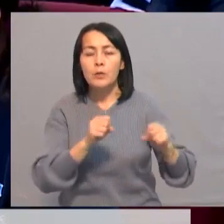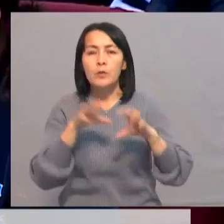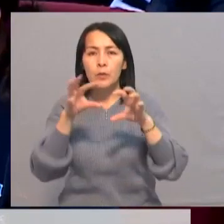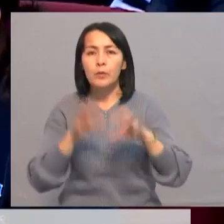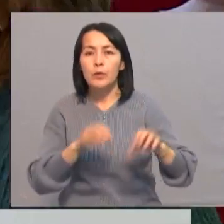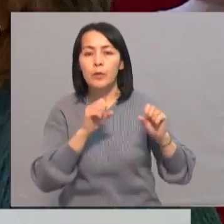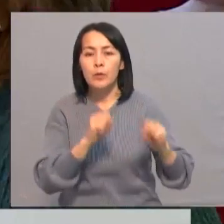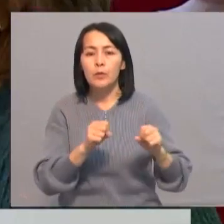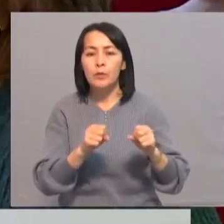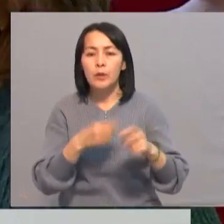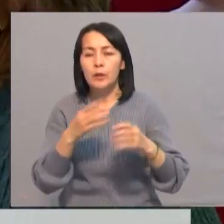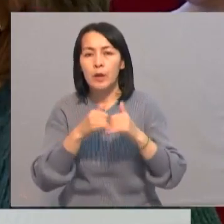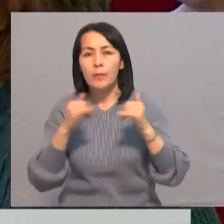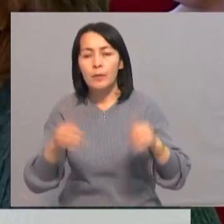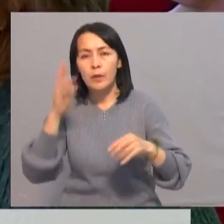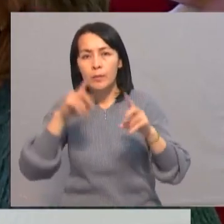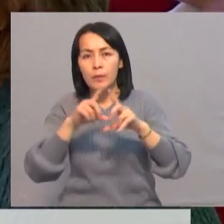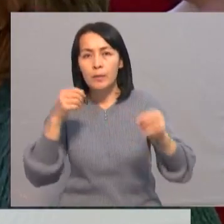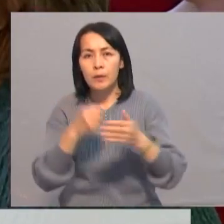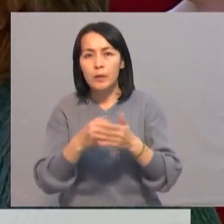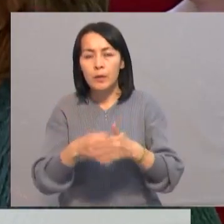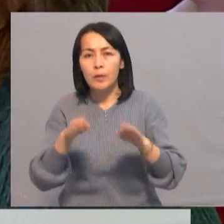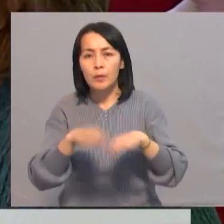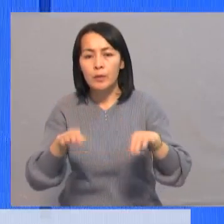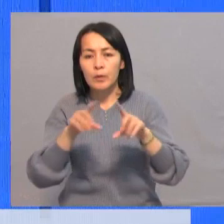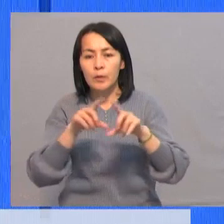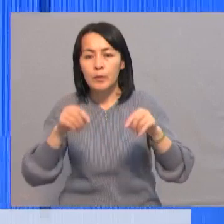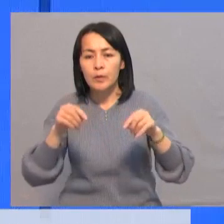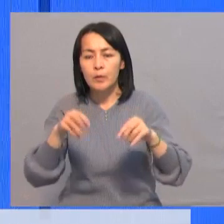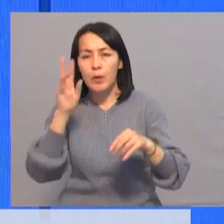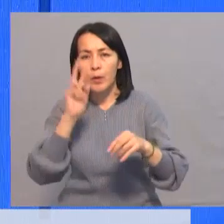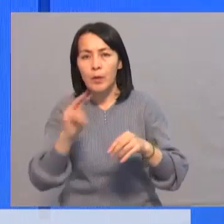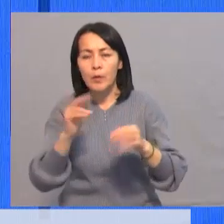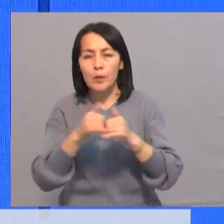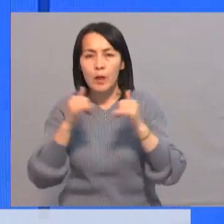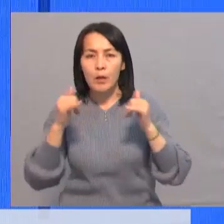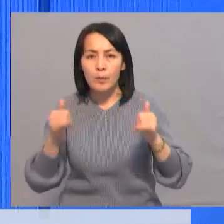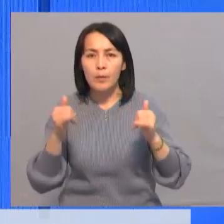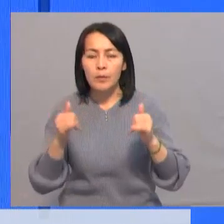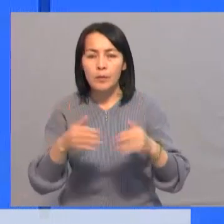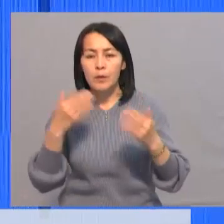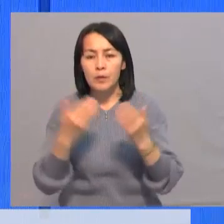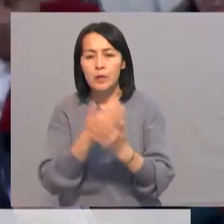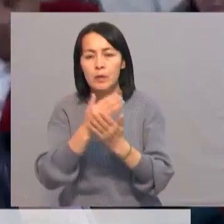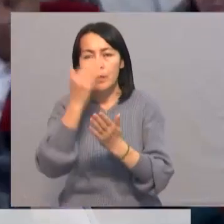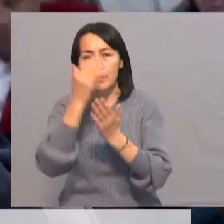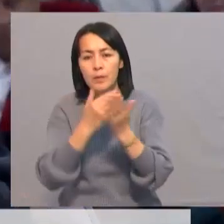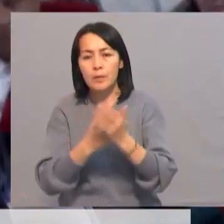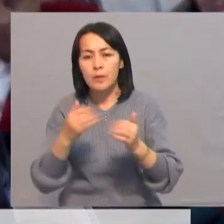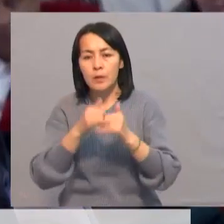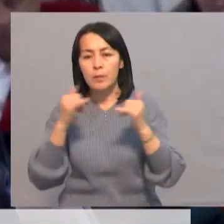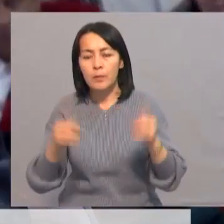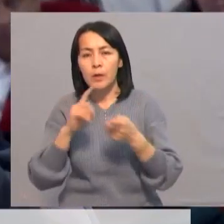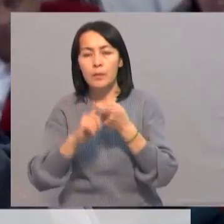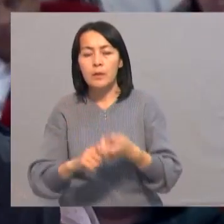құқықтарын қорғауды қамтамасыз етуге, мектепке дейінгі орта техникалық және кәсіптік білім беруді дамытуға, инфрақұрылымды жақсартуға